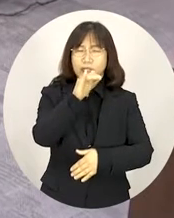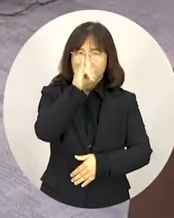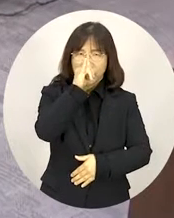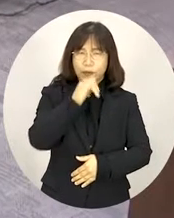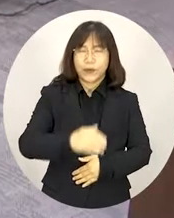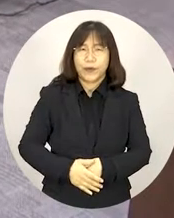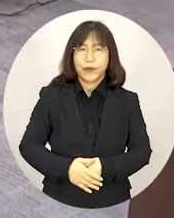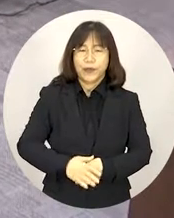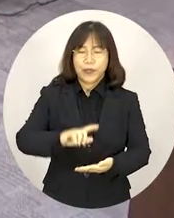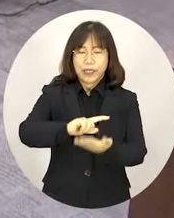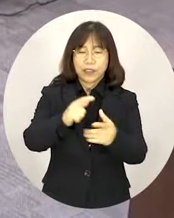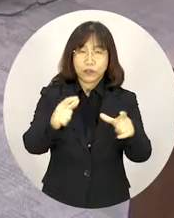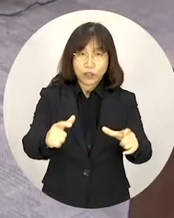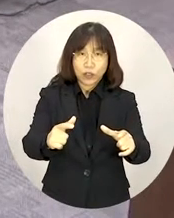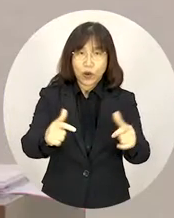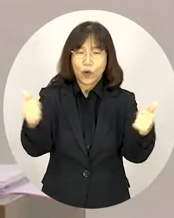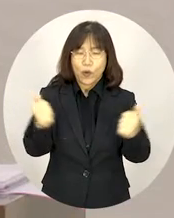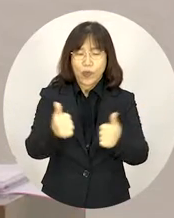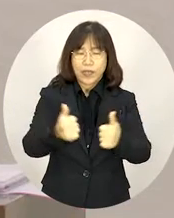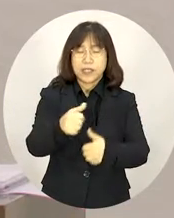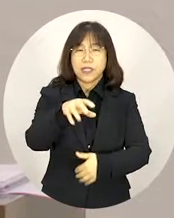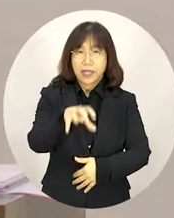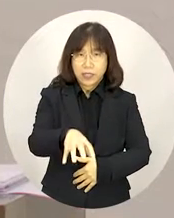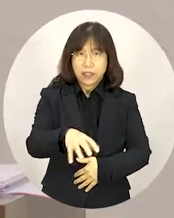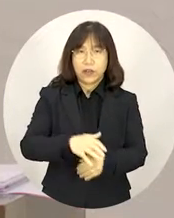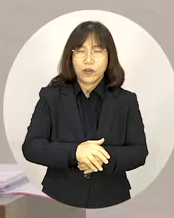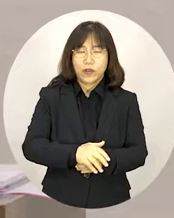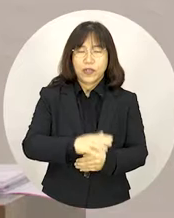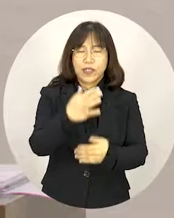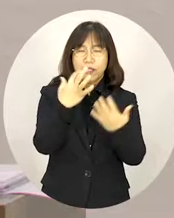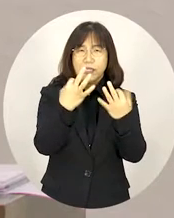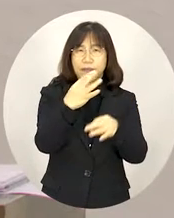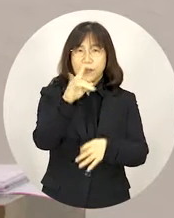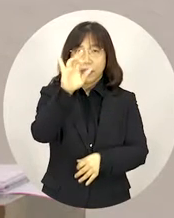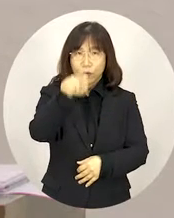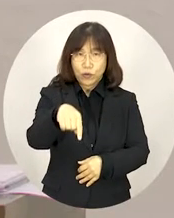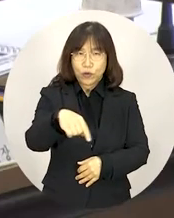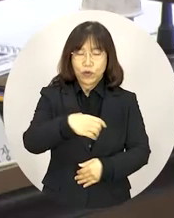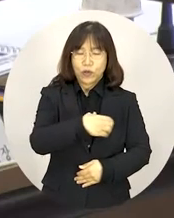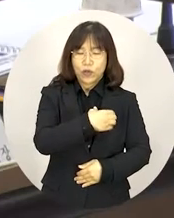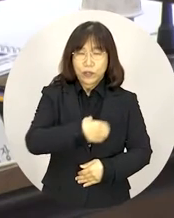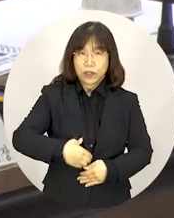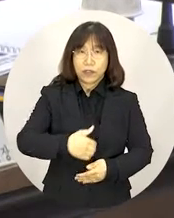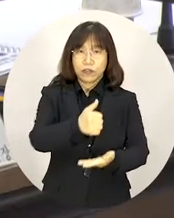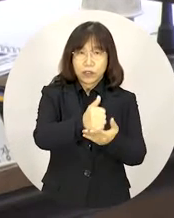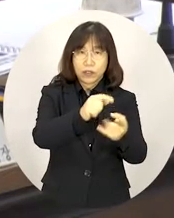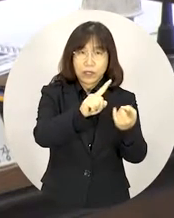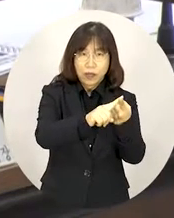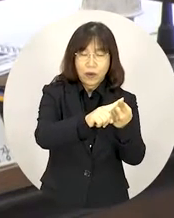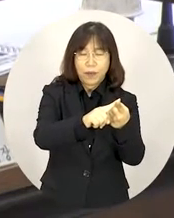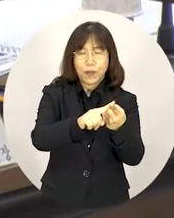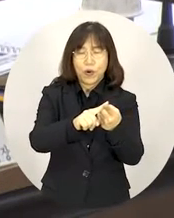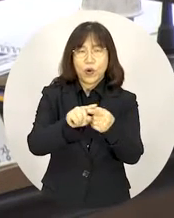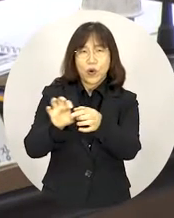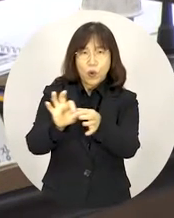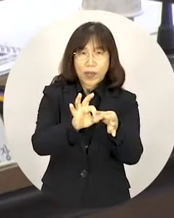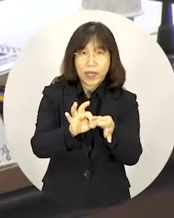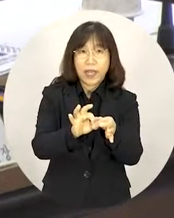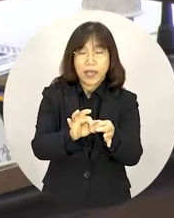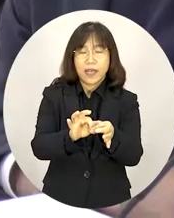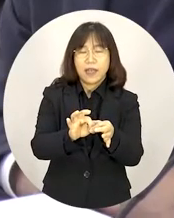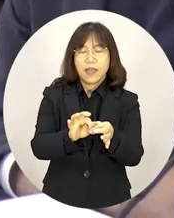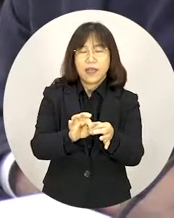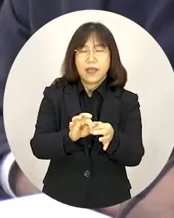먼저 21일 강서구청 대회의실에서 김태우 강서구청장과 유관기관 관계자들이 참석한 가운데 재난 발생